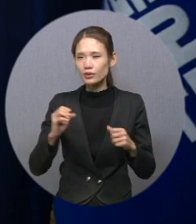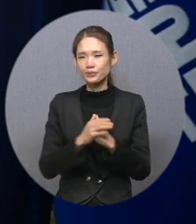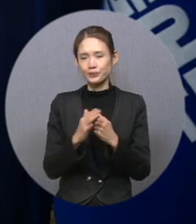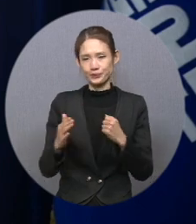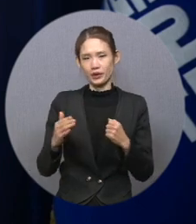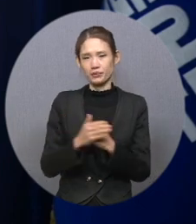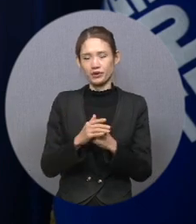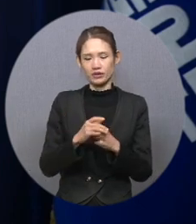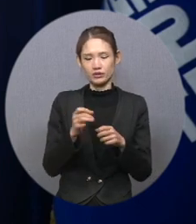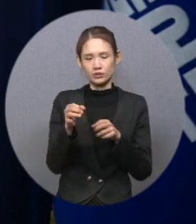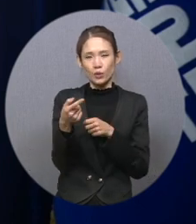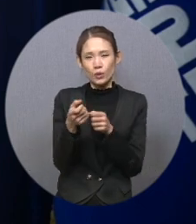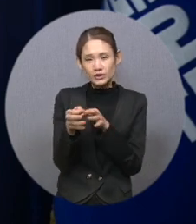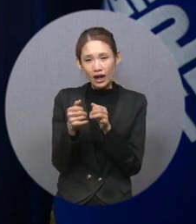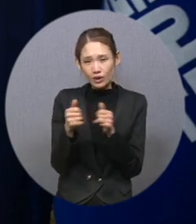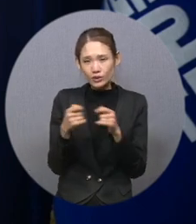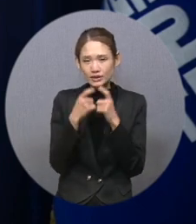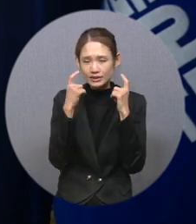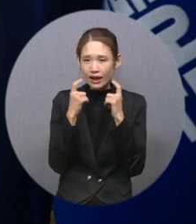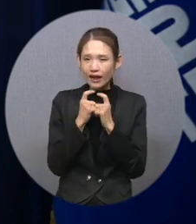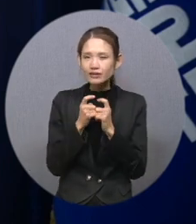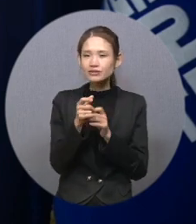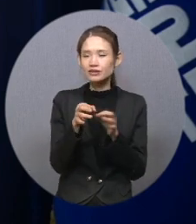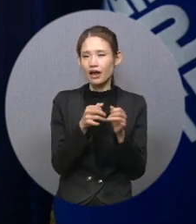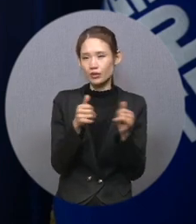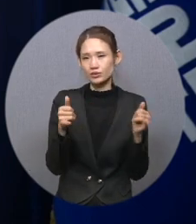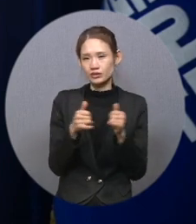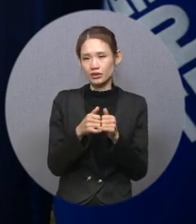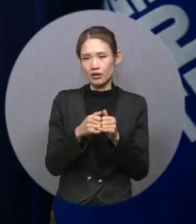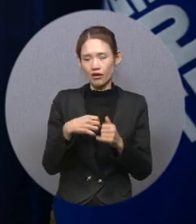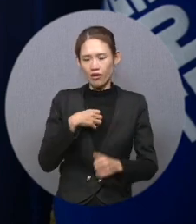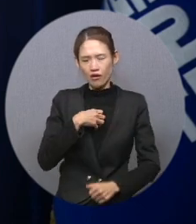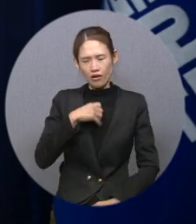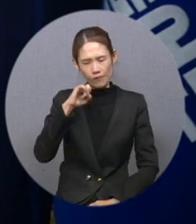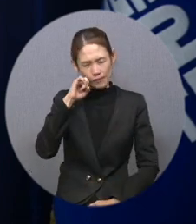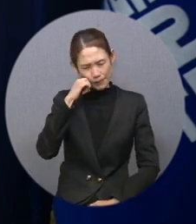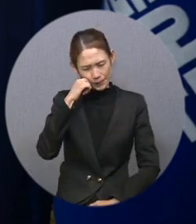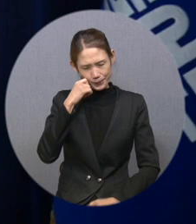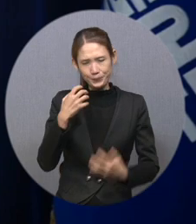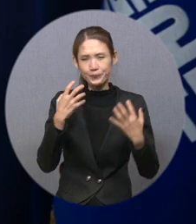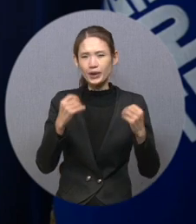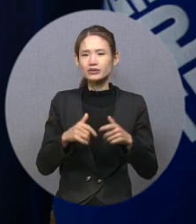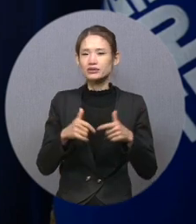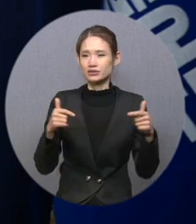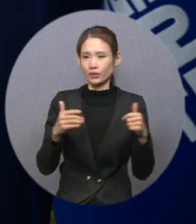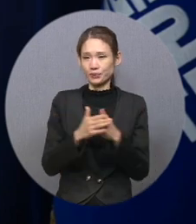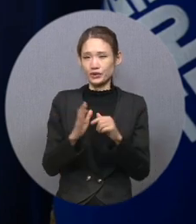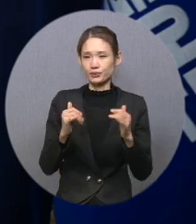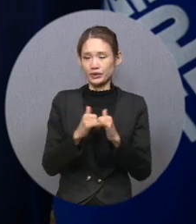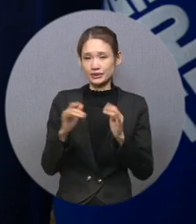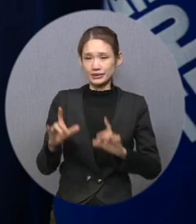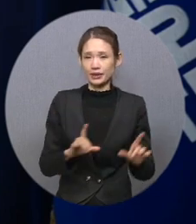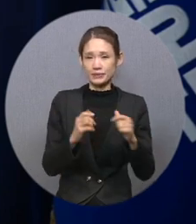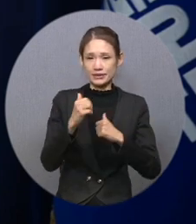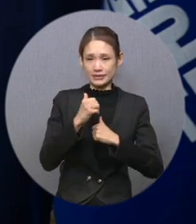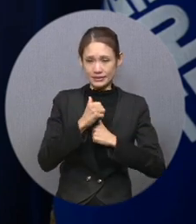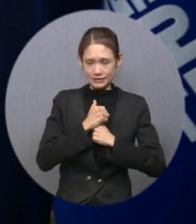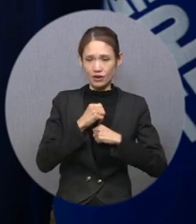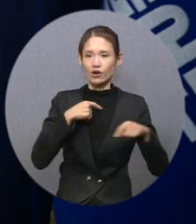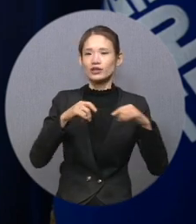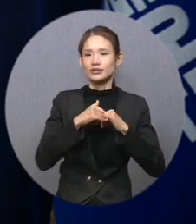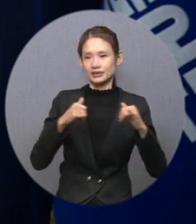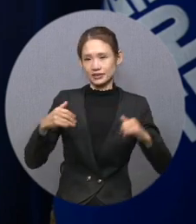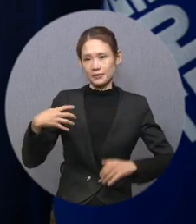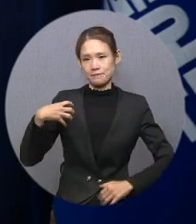소상공인 자영업자 분 들의 어려움이 커지고 있습니다 국민의 삶을 지켜야할 정치인으로서